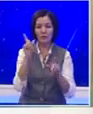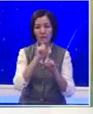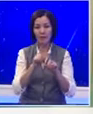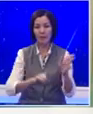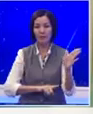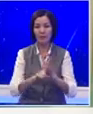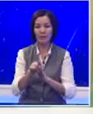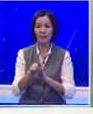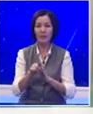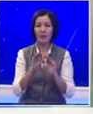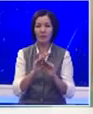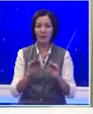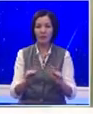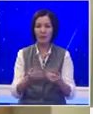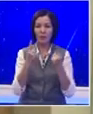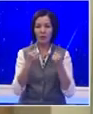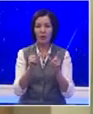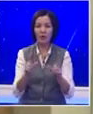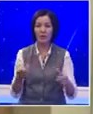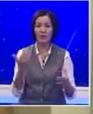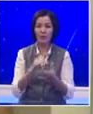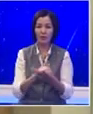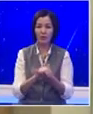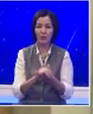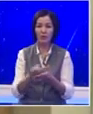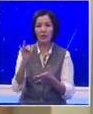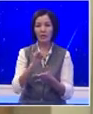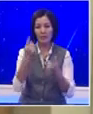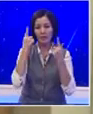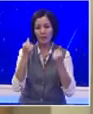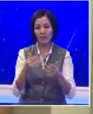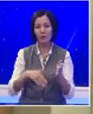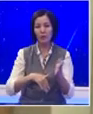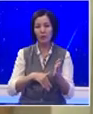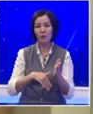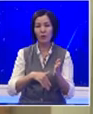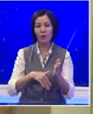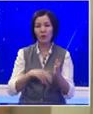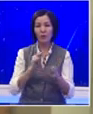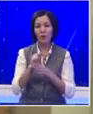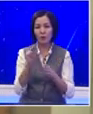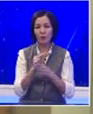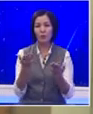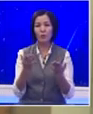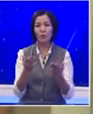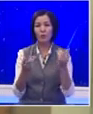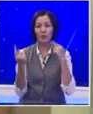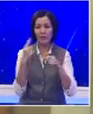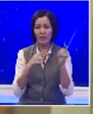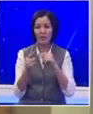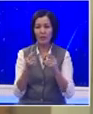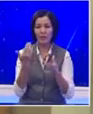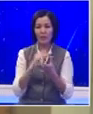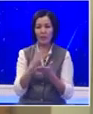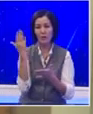мынау біздің ұл адамдарымызды таныстыра білу, үздік жолдарын көрсету және осы өлең шығармалар біздің